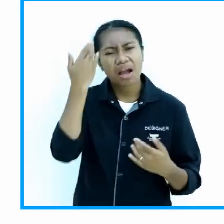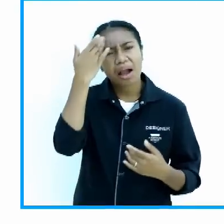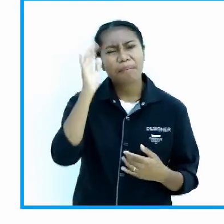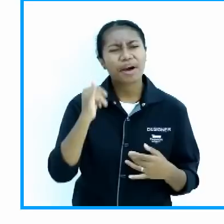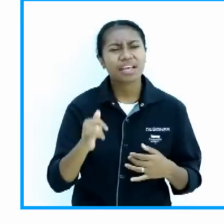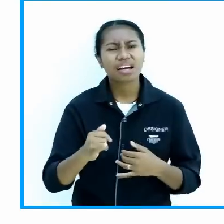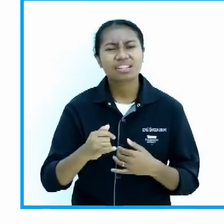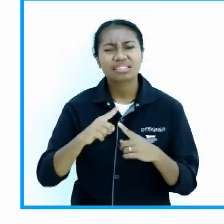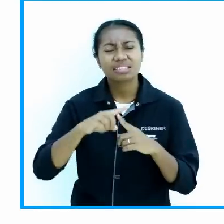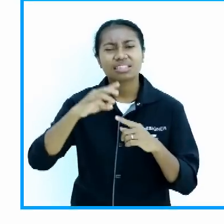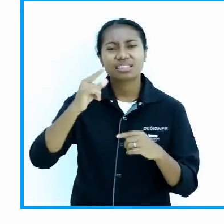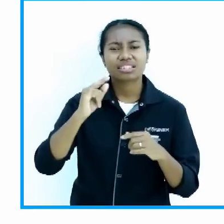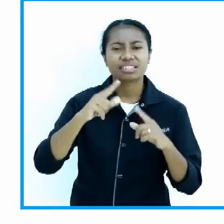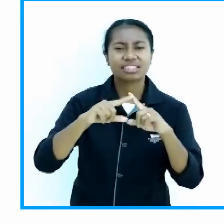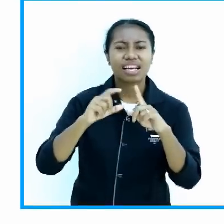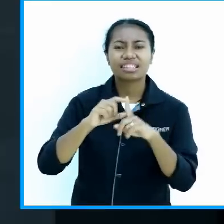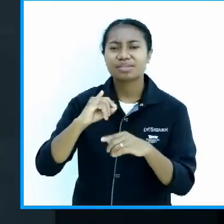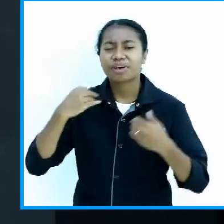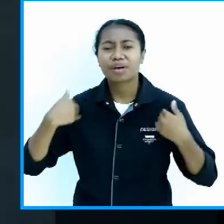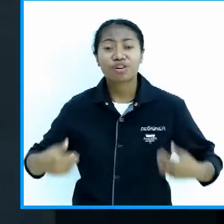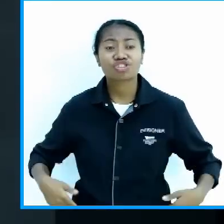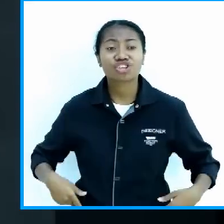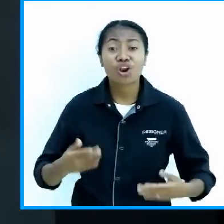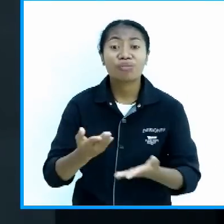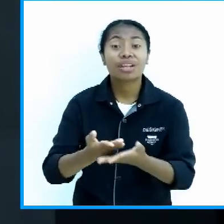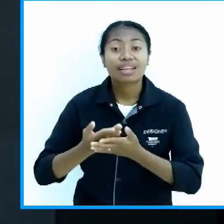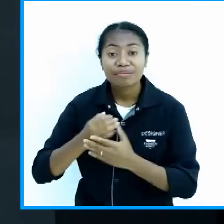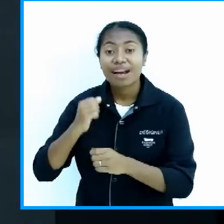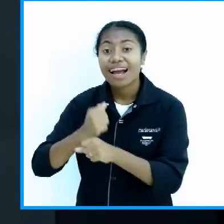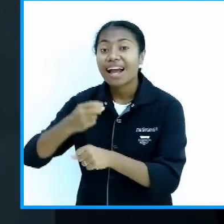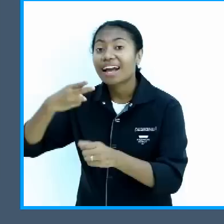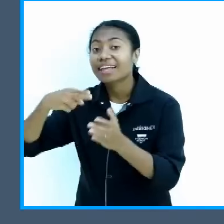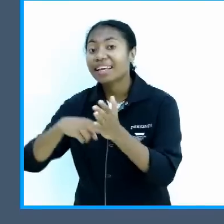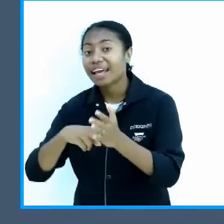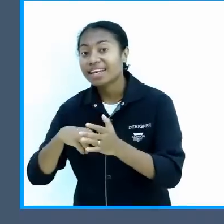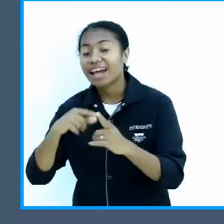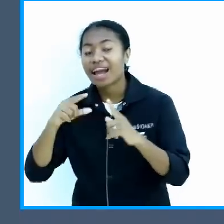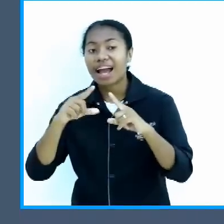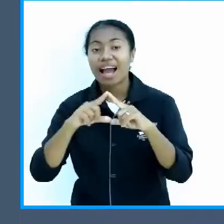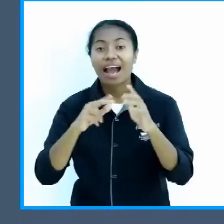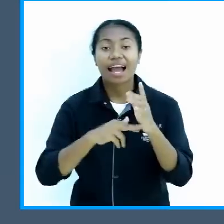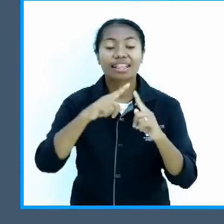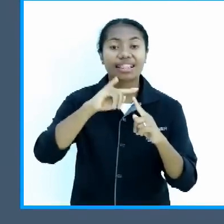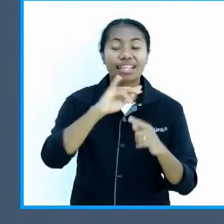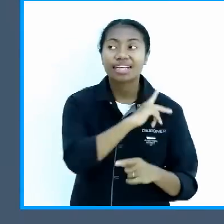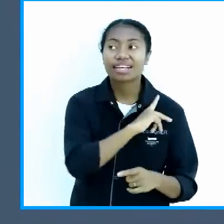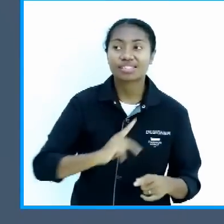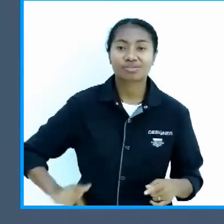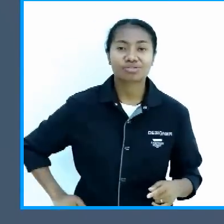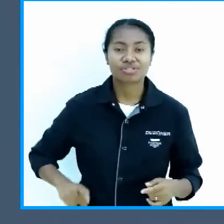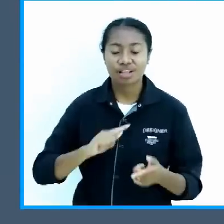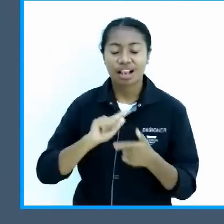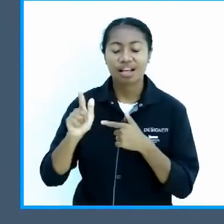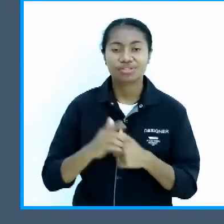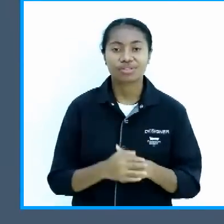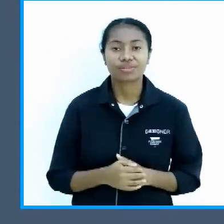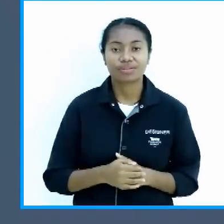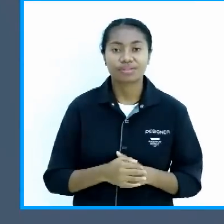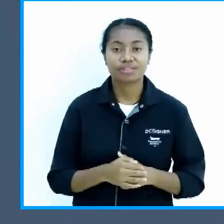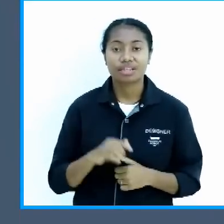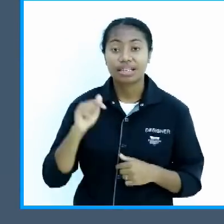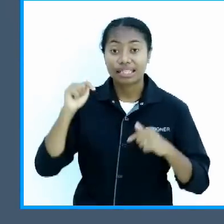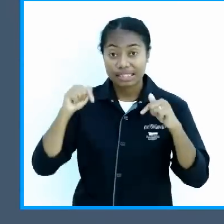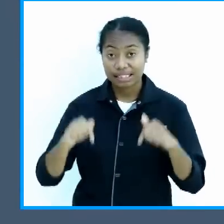yang menerima gen antikristus? Nah, kita lihat di skema berikut. Nah, di sini yang bulat